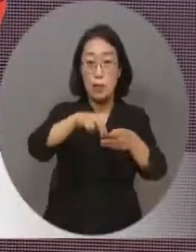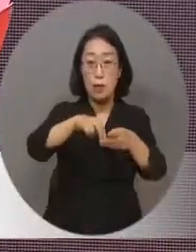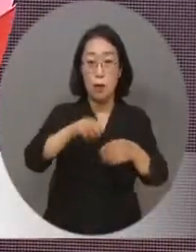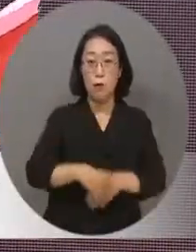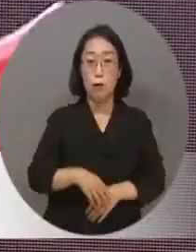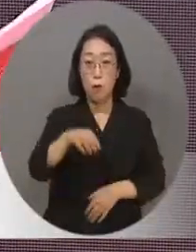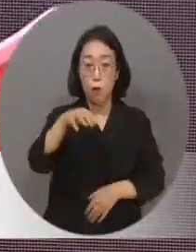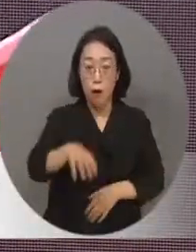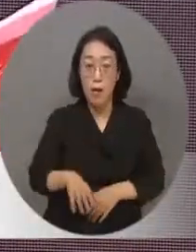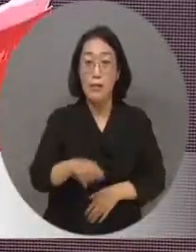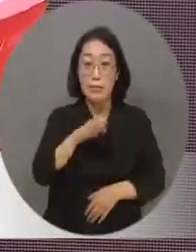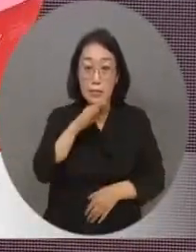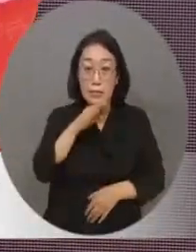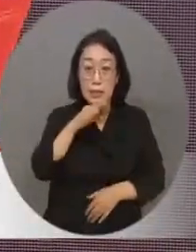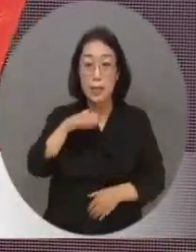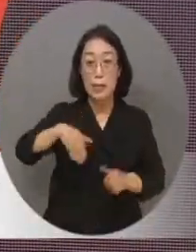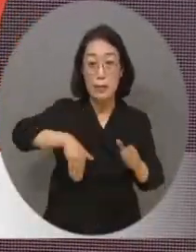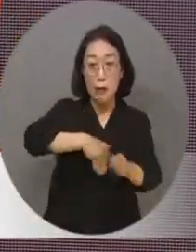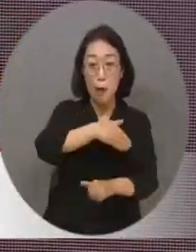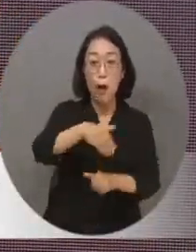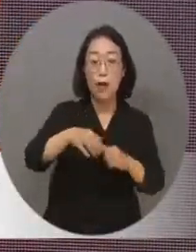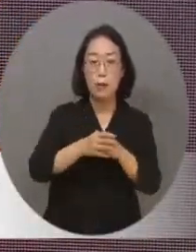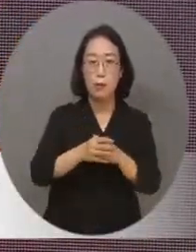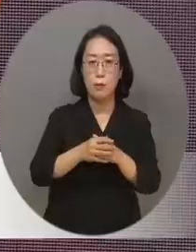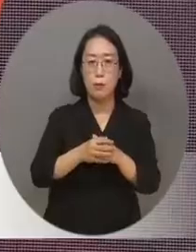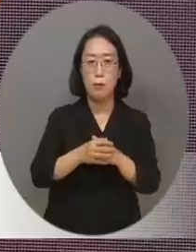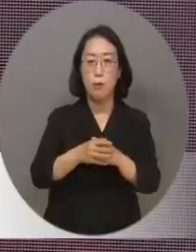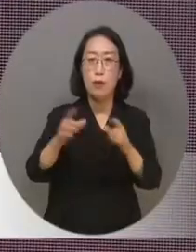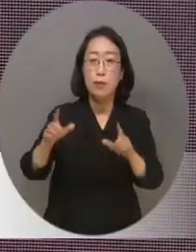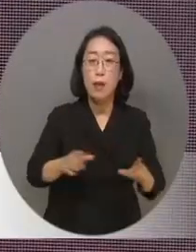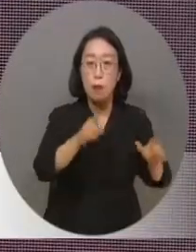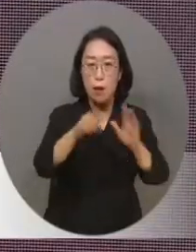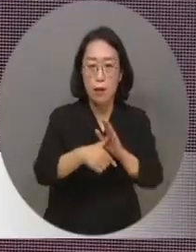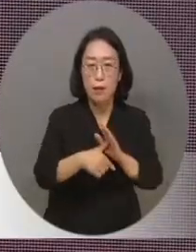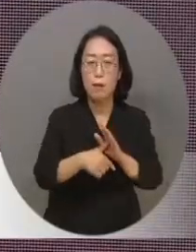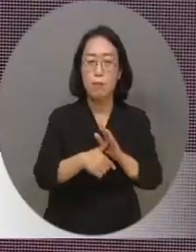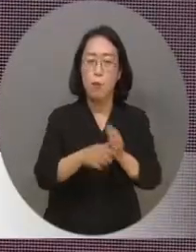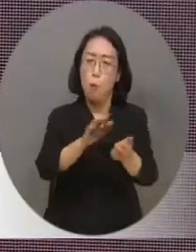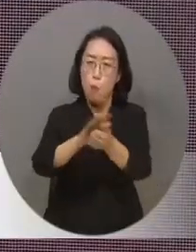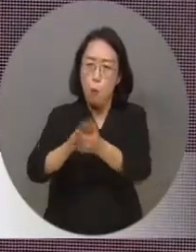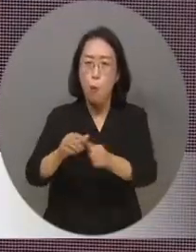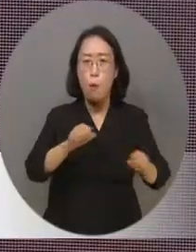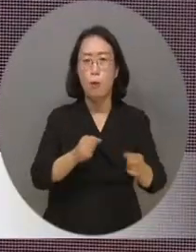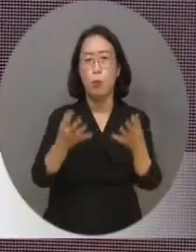최 현장에서 일선에서 가장 앞서고 있습니다.